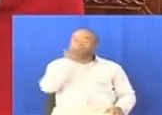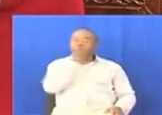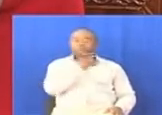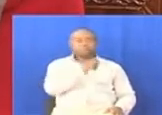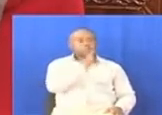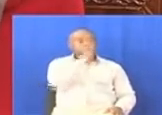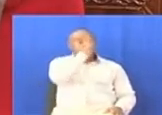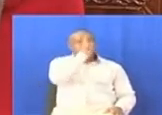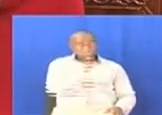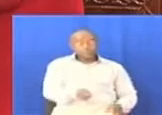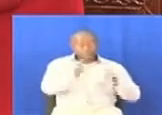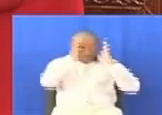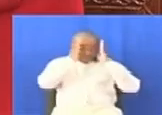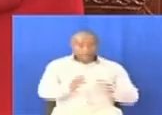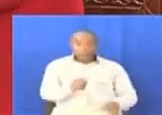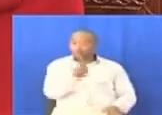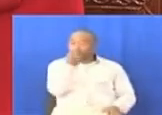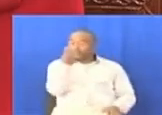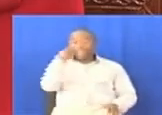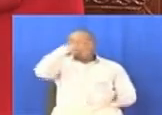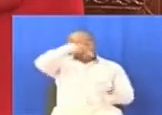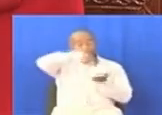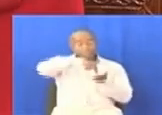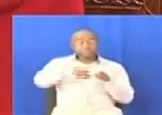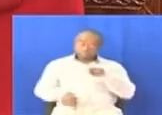yupo mbunge mmoja alisimama hapa